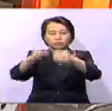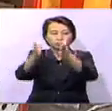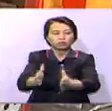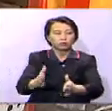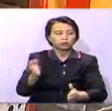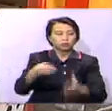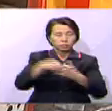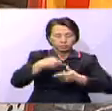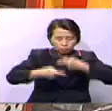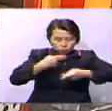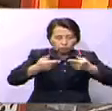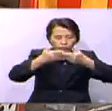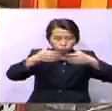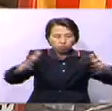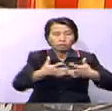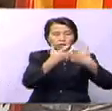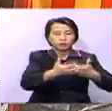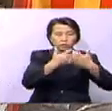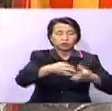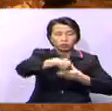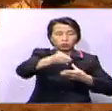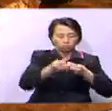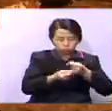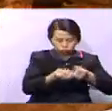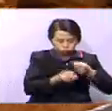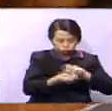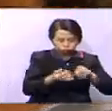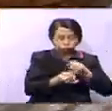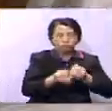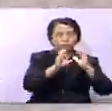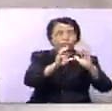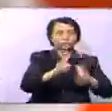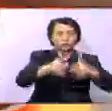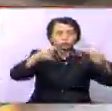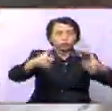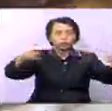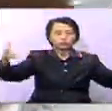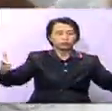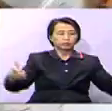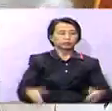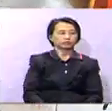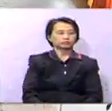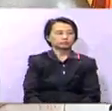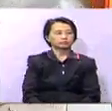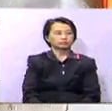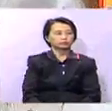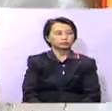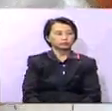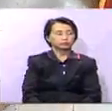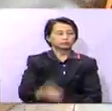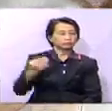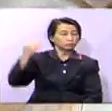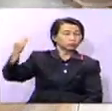GPC sedang dalam proses membuka kilang bagi mengeluarkan tepung bancuhan secara besar-besaran. Di